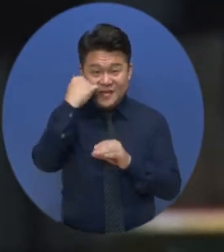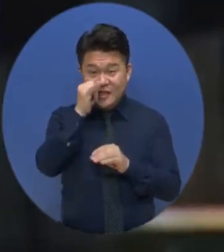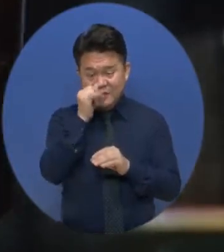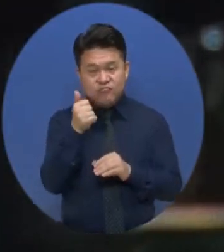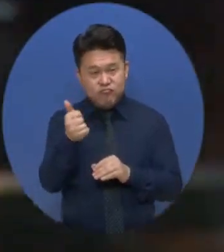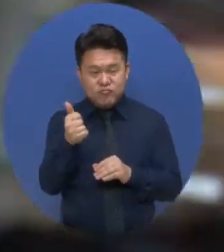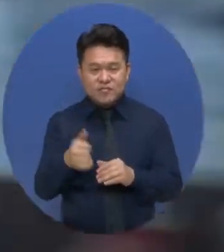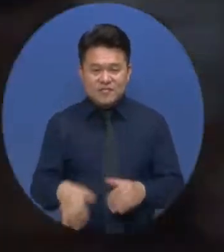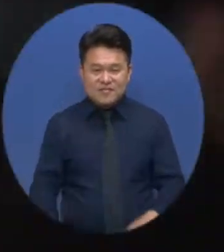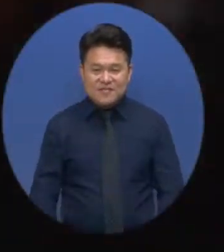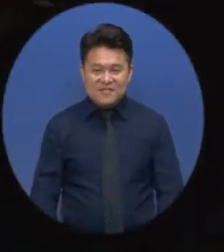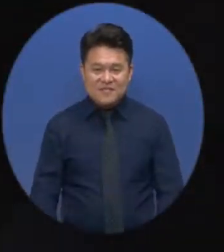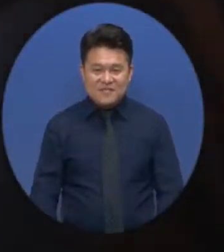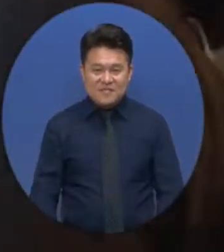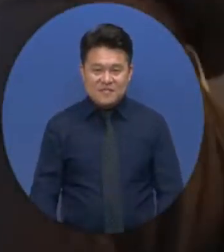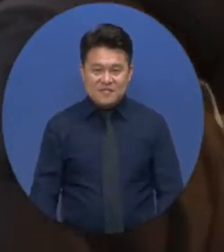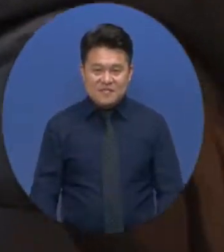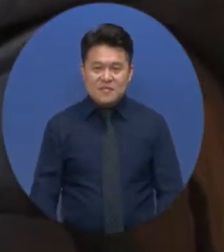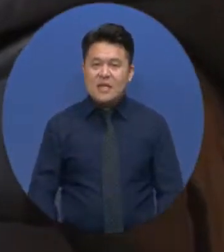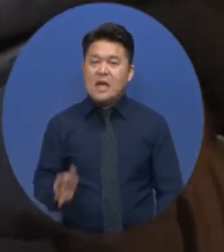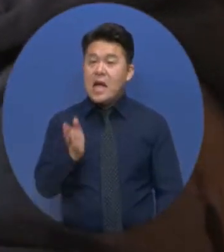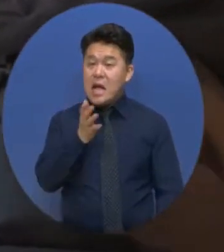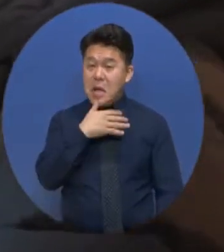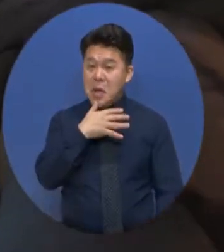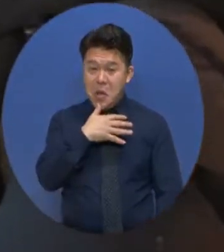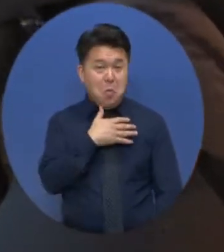드니까 굉장히 재밌더라고요.